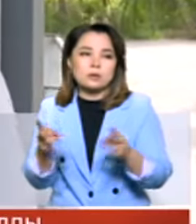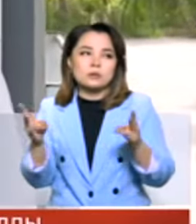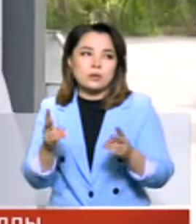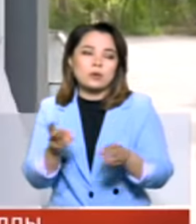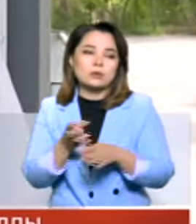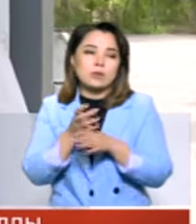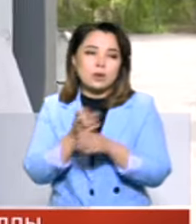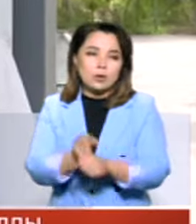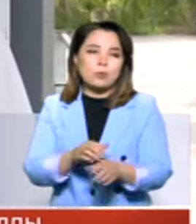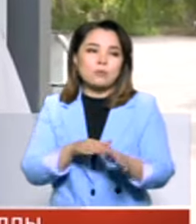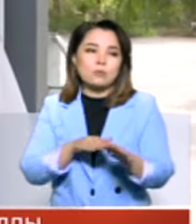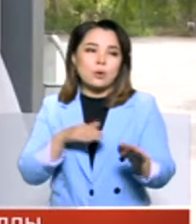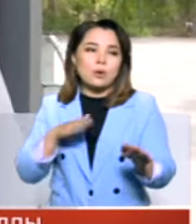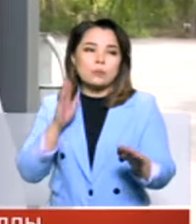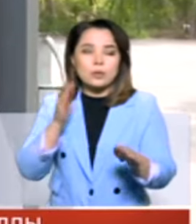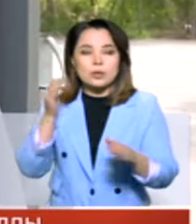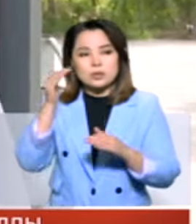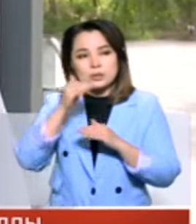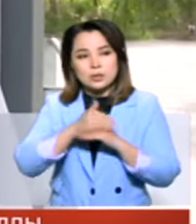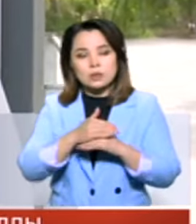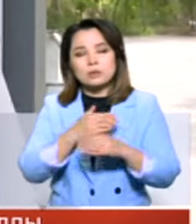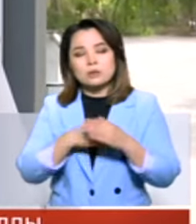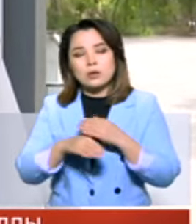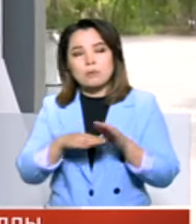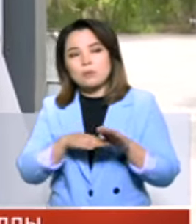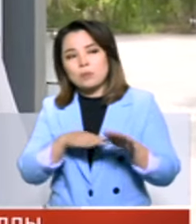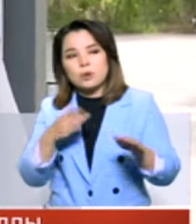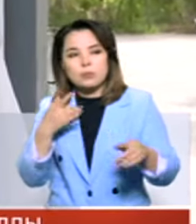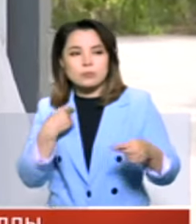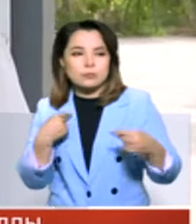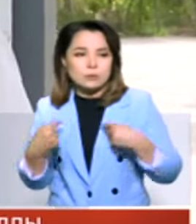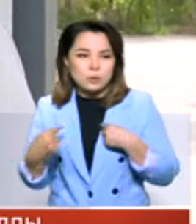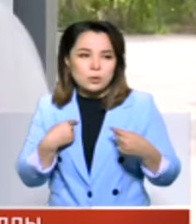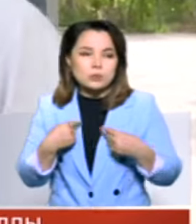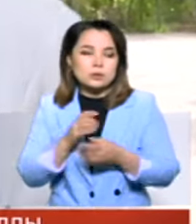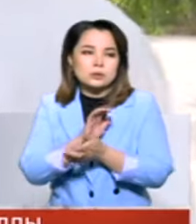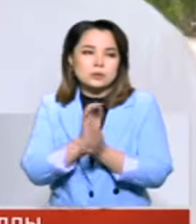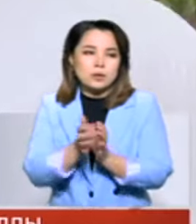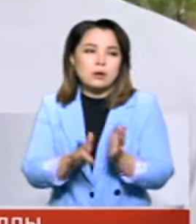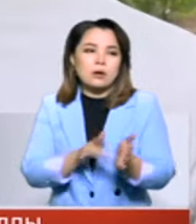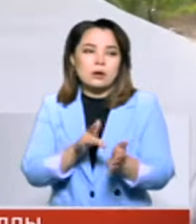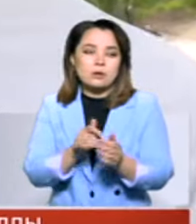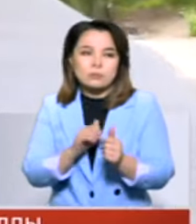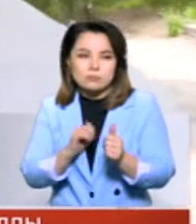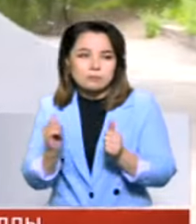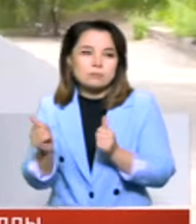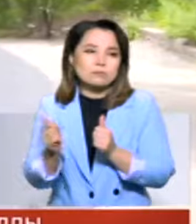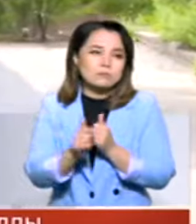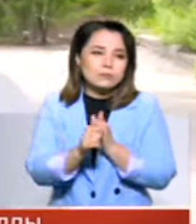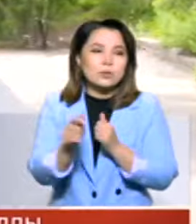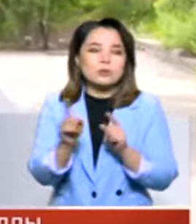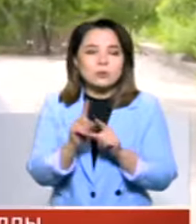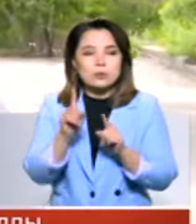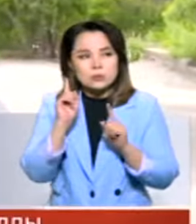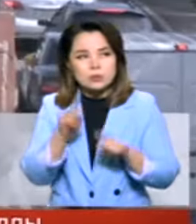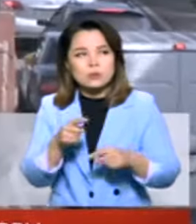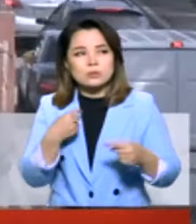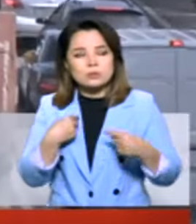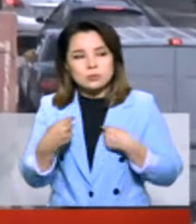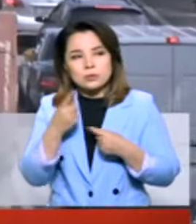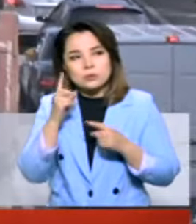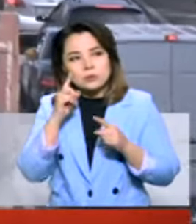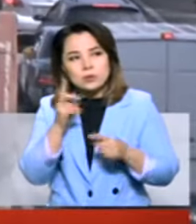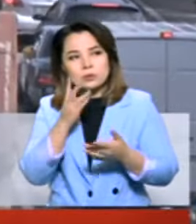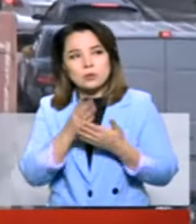азаяды мысалы қаланың ішінде. Мысалы кеш жақын кіреміз, қадаламыз пробкаға, ылғи пробкадан қашып қаланы білсек те, әйтеуір сөйтіп жүрген адамбыз ғой негізінде.